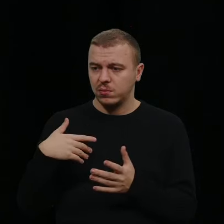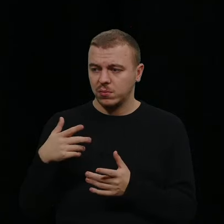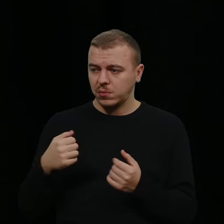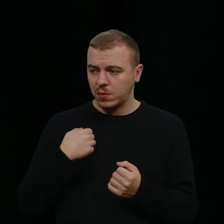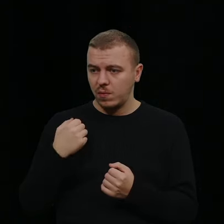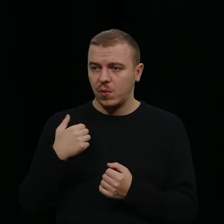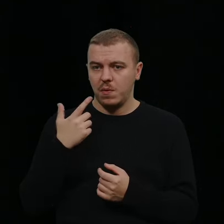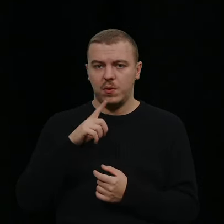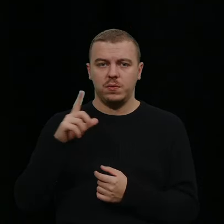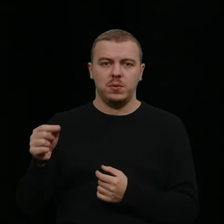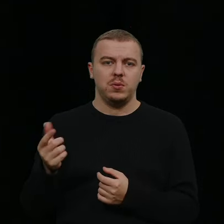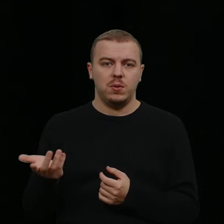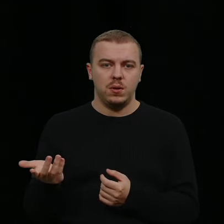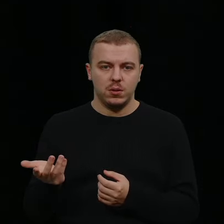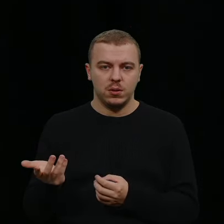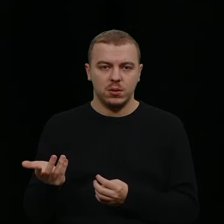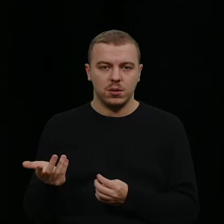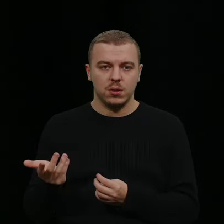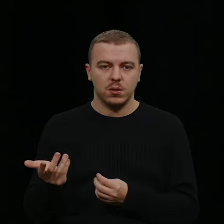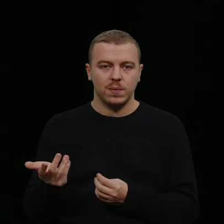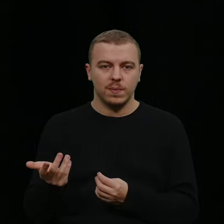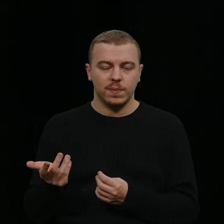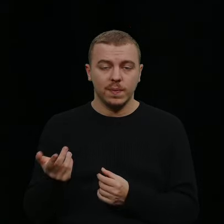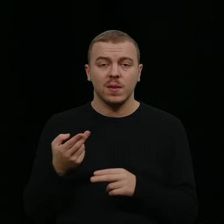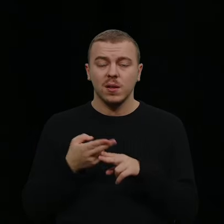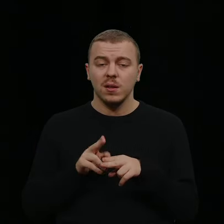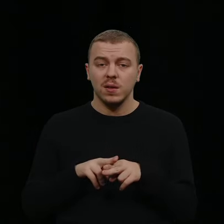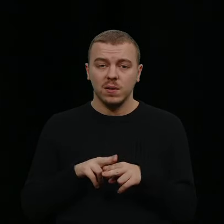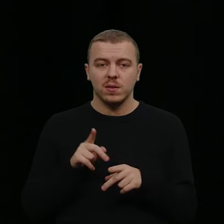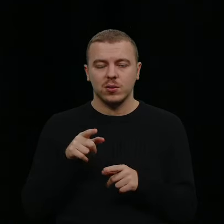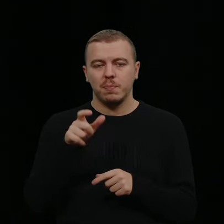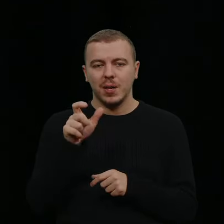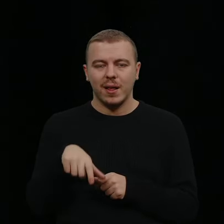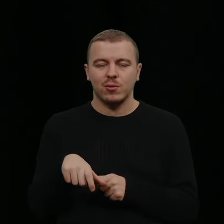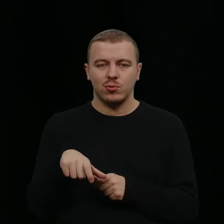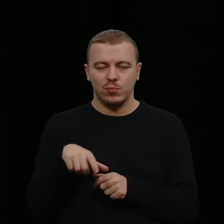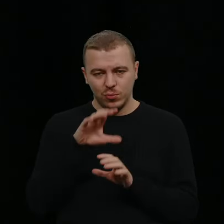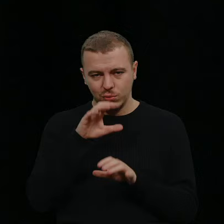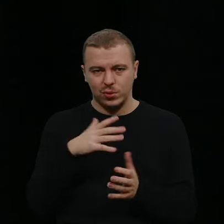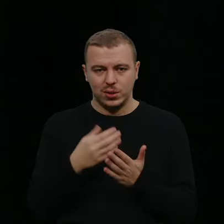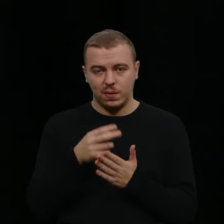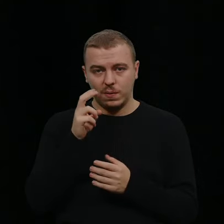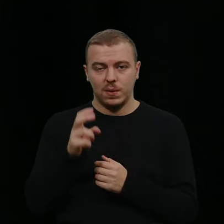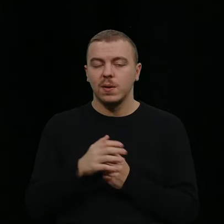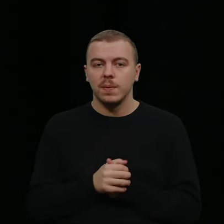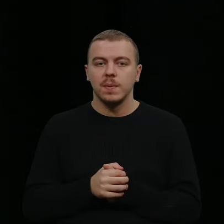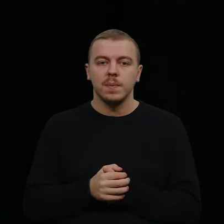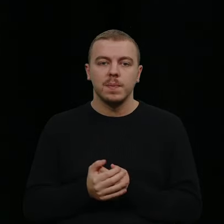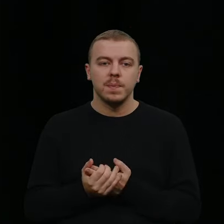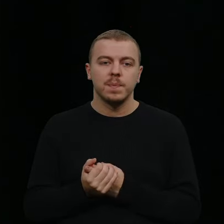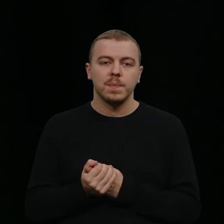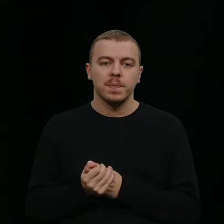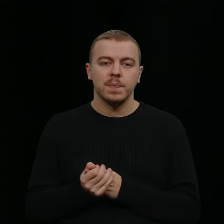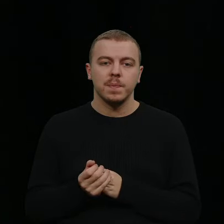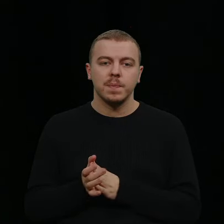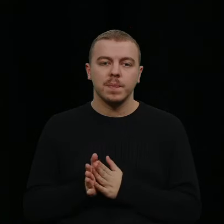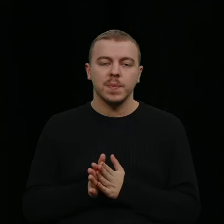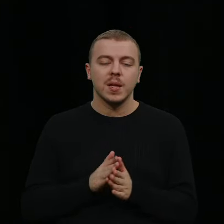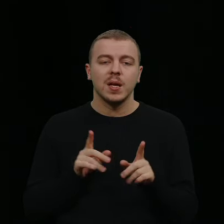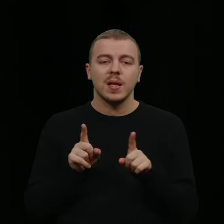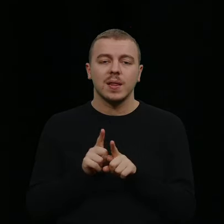išvažiuoti, jeigu kai reikia tarnauti. Nu, tai yra vėl pilietiškumo klausimai. Ir lygiai tas